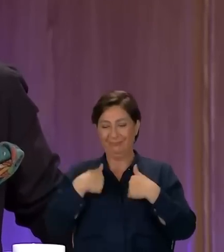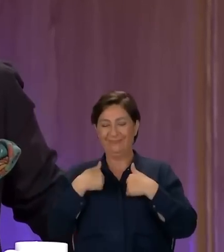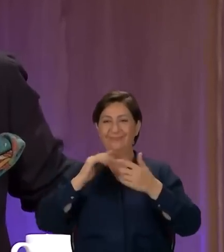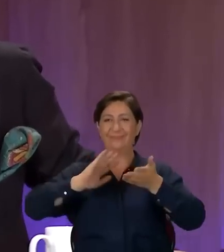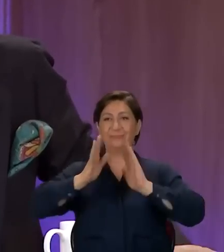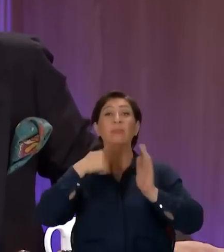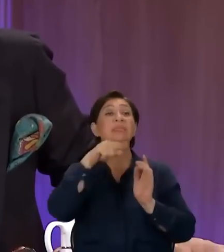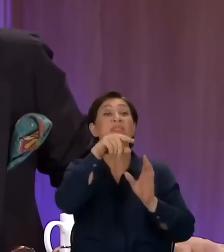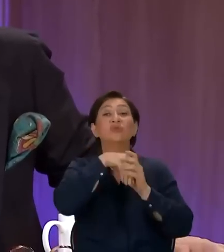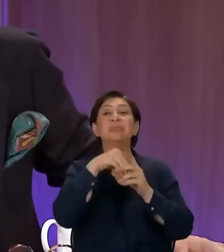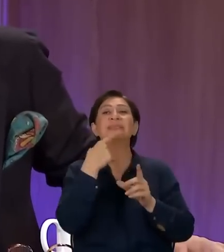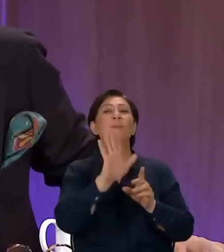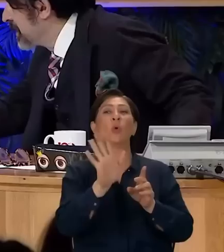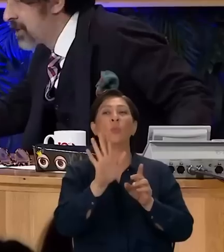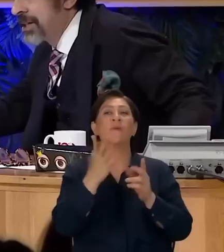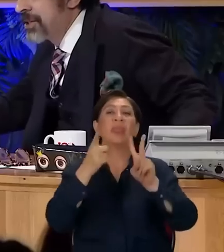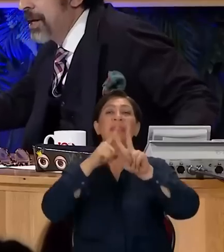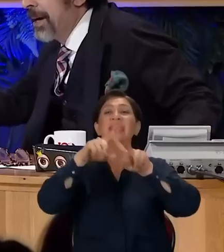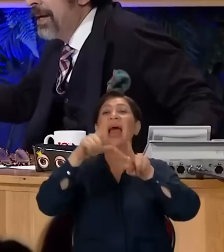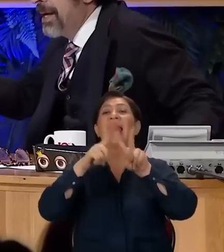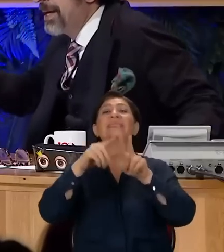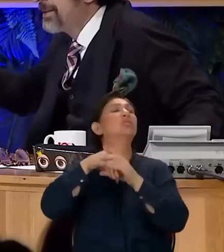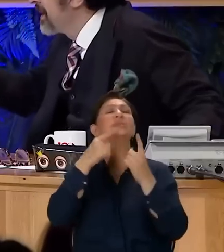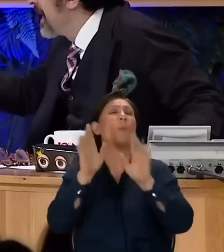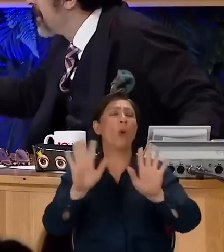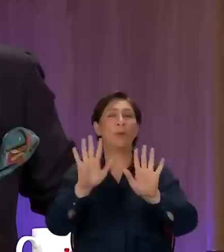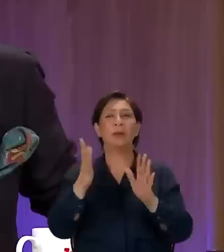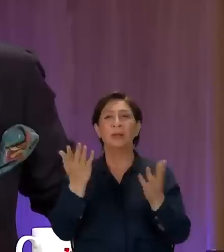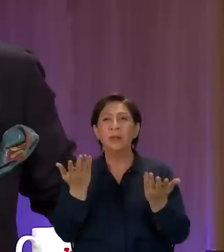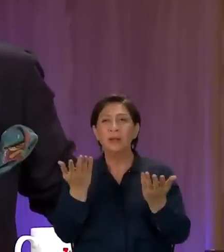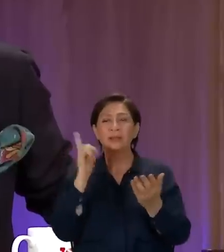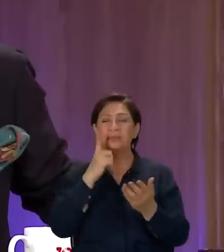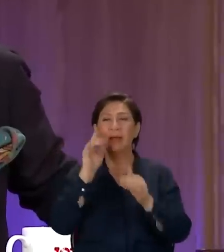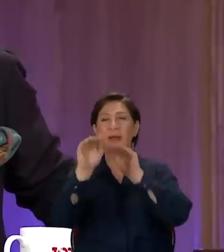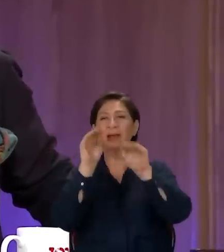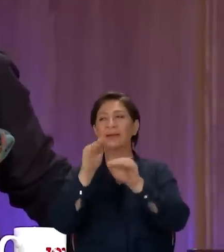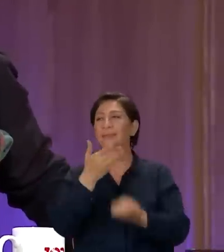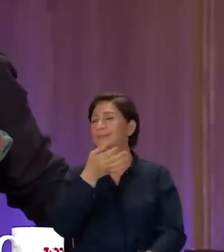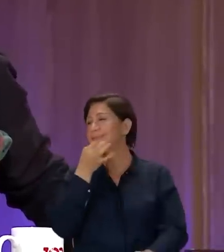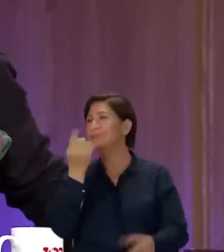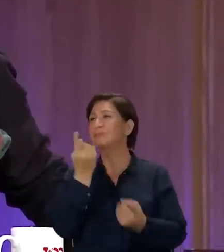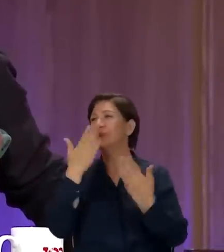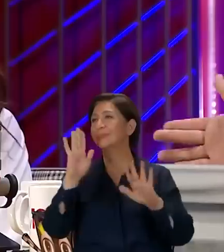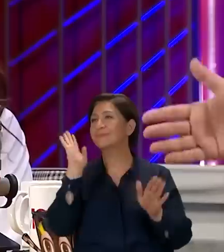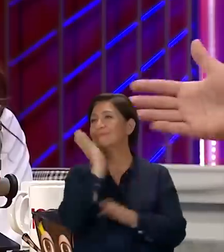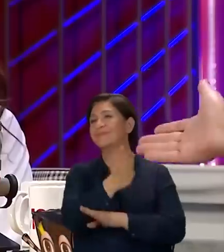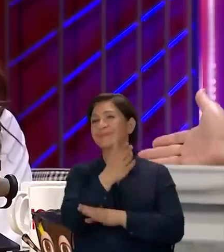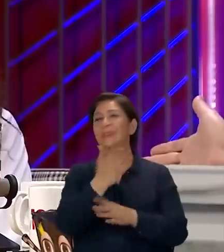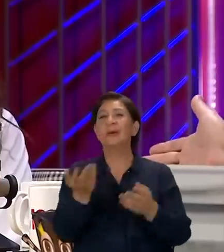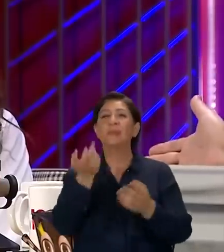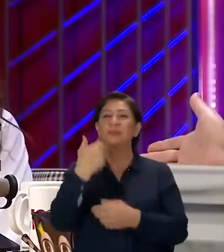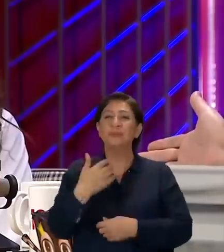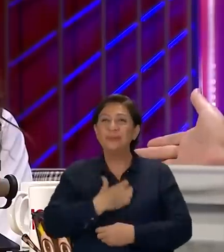çevirdikten sonra senin için söylemiyorum senin şarkın için ya da Nalan'ın şarkısı için ama dediler ki bana ulan bir halt demiyorlarmış be. Yani